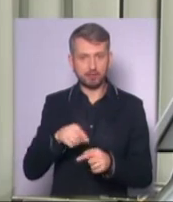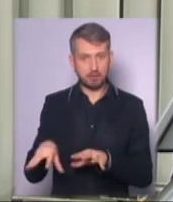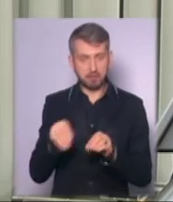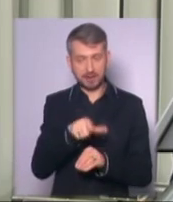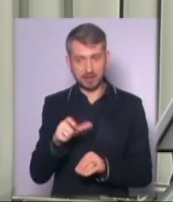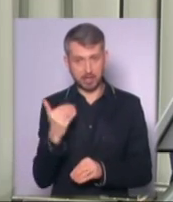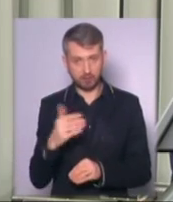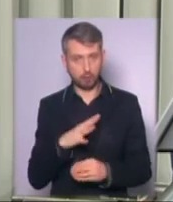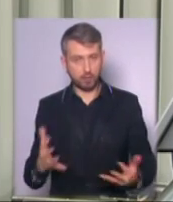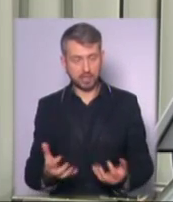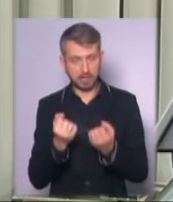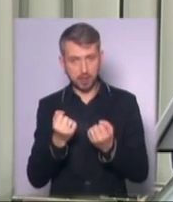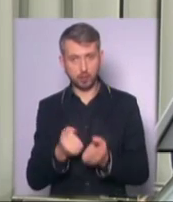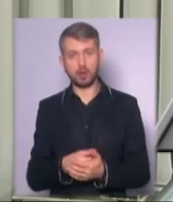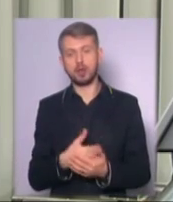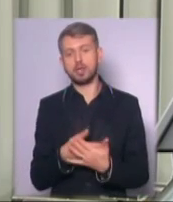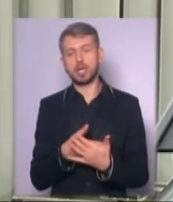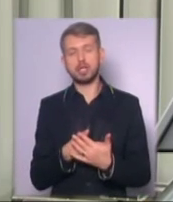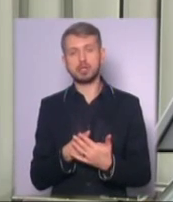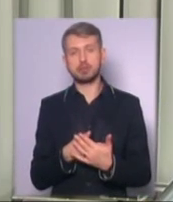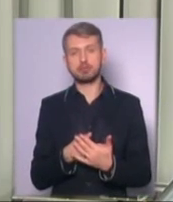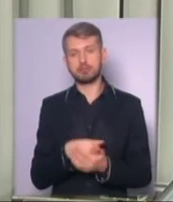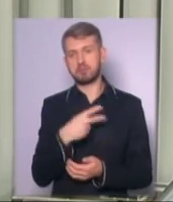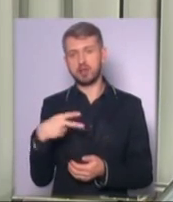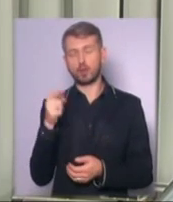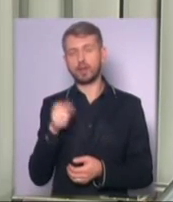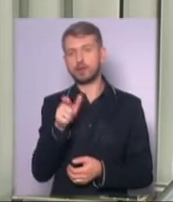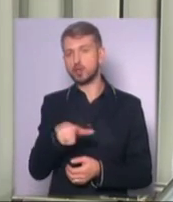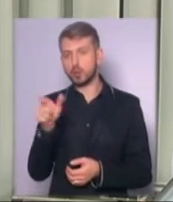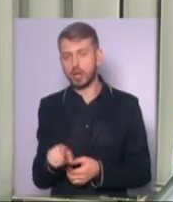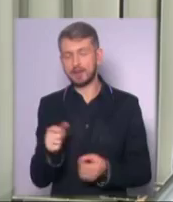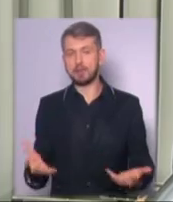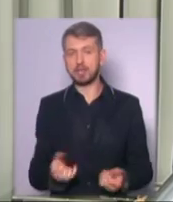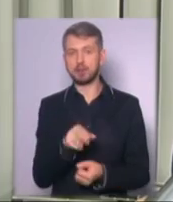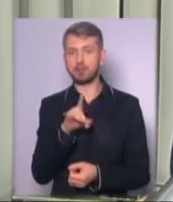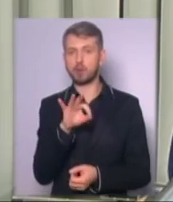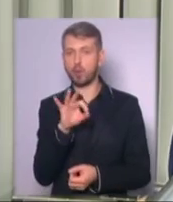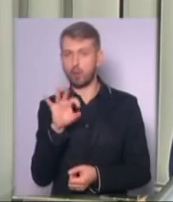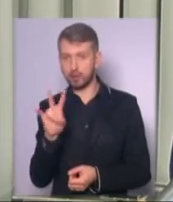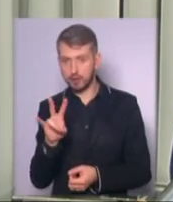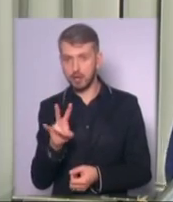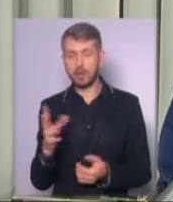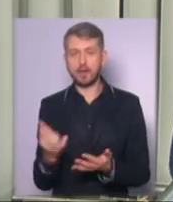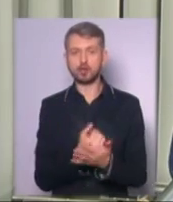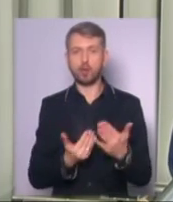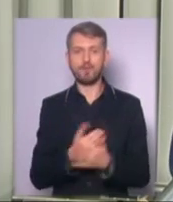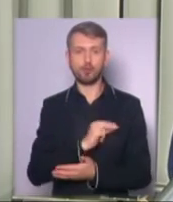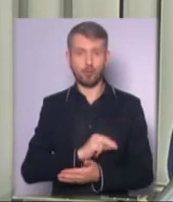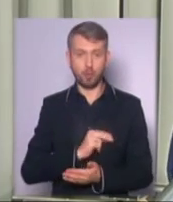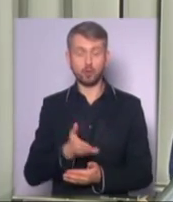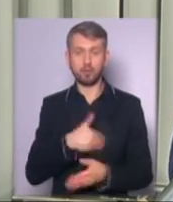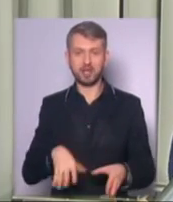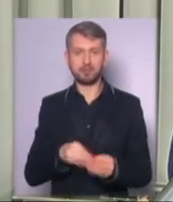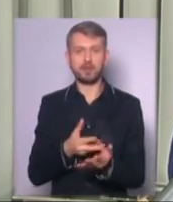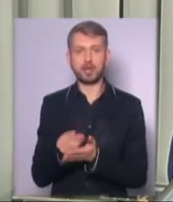було підтримано. Десь близько тисячі людей за підтримки ПРООН знайшли нову роботу, і ми співфінансуємо